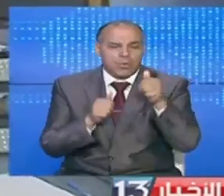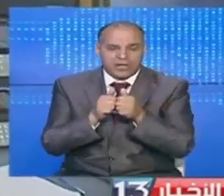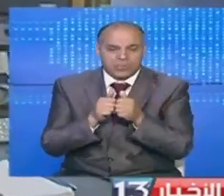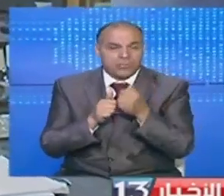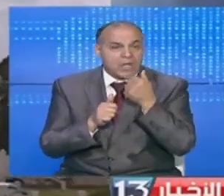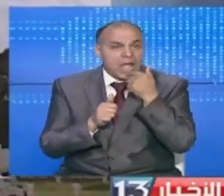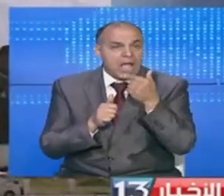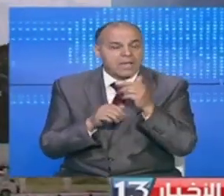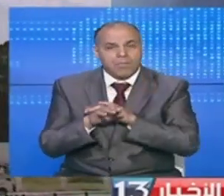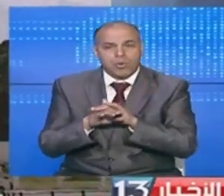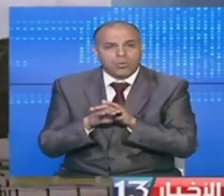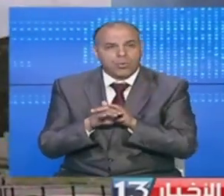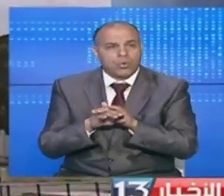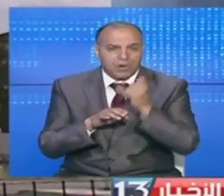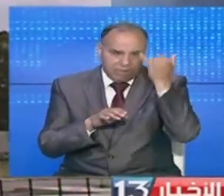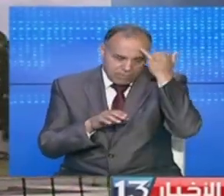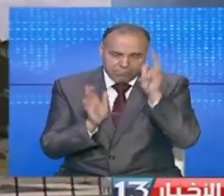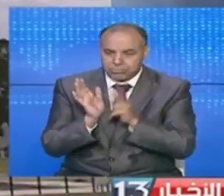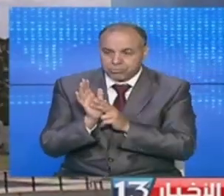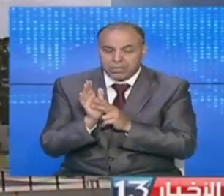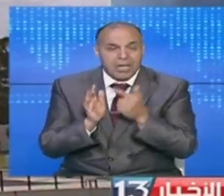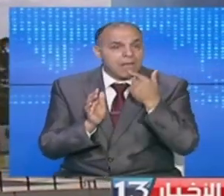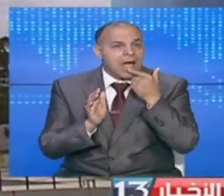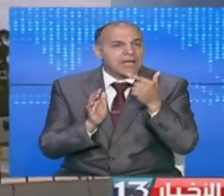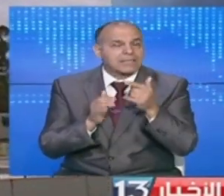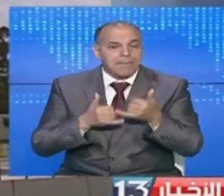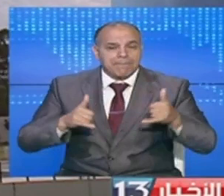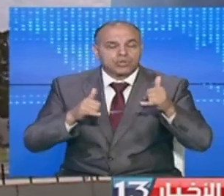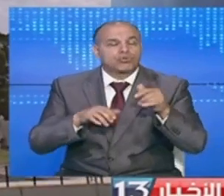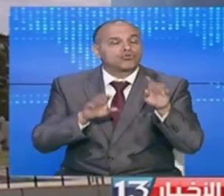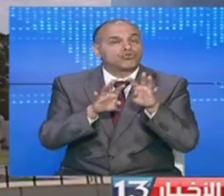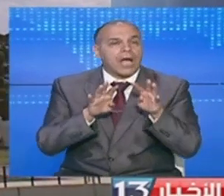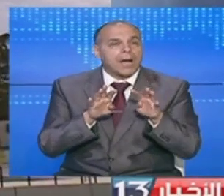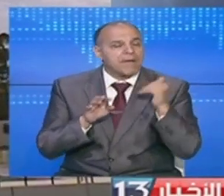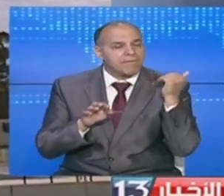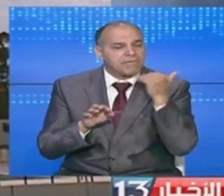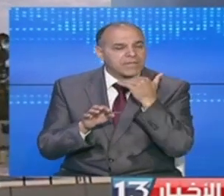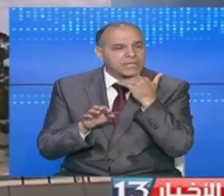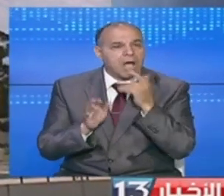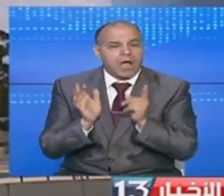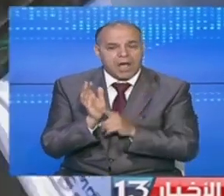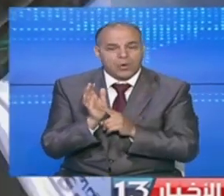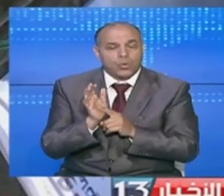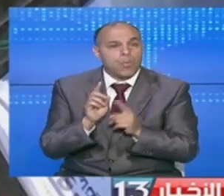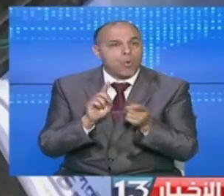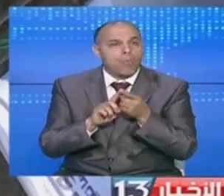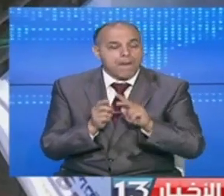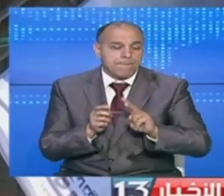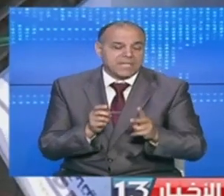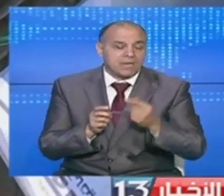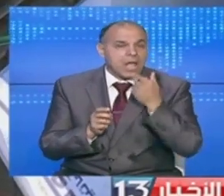2 نوفمبر 2011 والمتعلق بالرأي المطابق. كما حثت مجلس نواب الشعب على التسريع في سن قانون أساسي